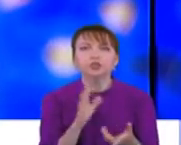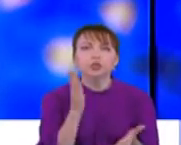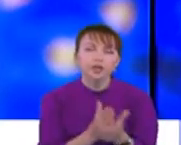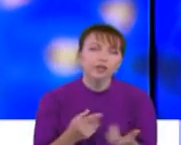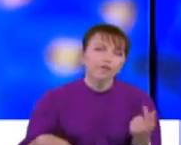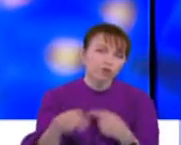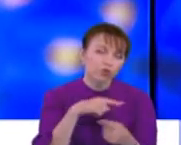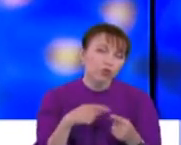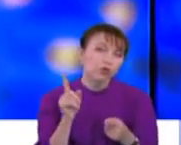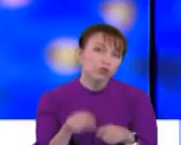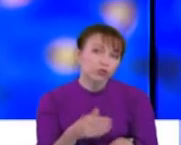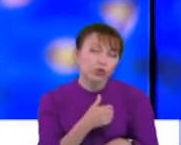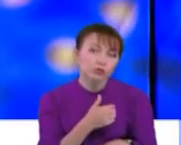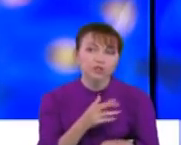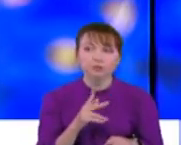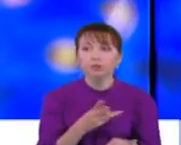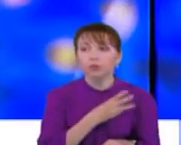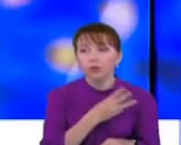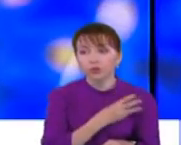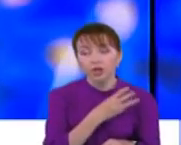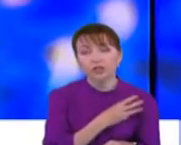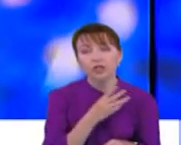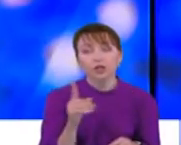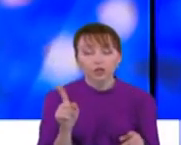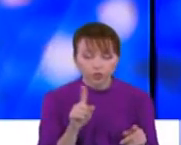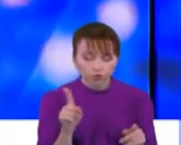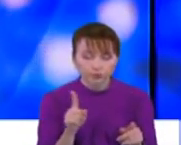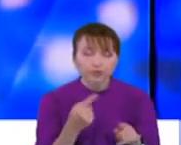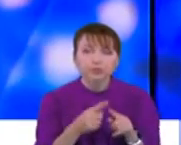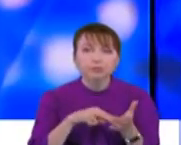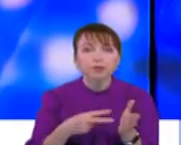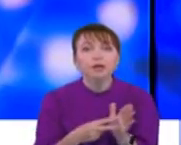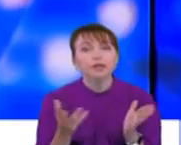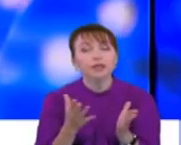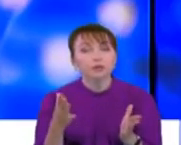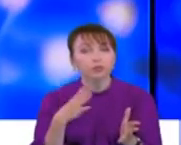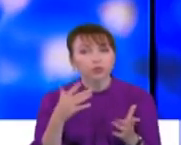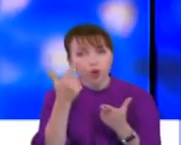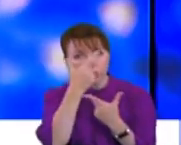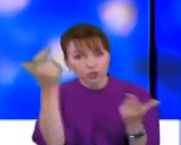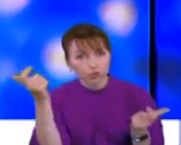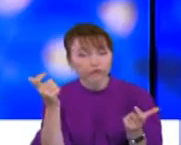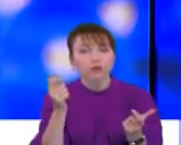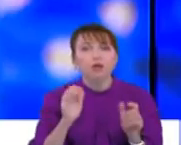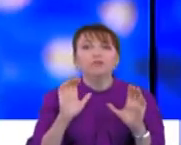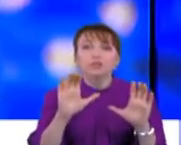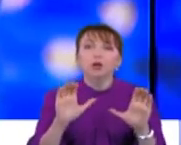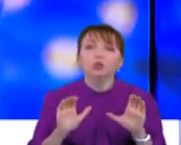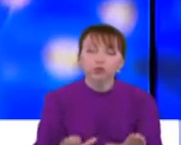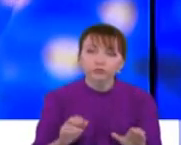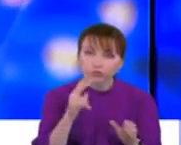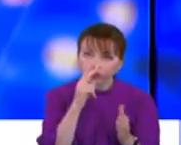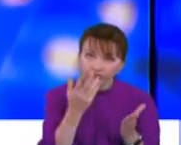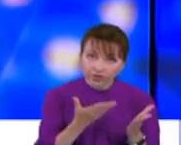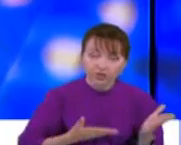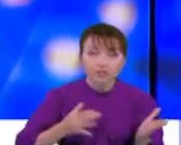навколо. І тому хотілося б побажати, що ці плани, які були авансовані, в тому числі в законодавчому вигляді,